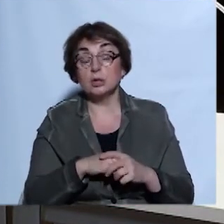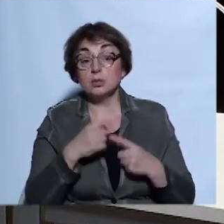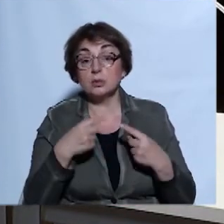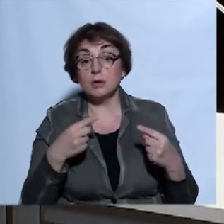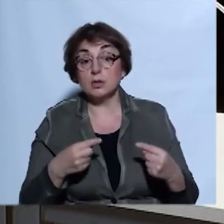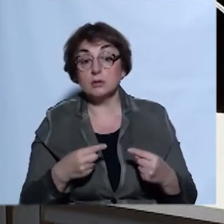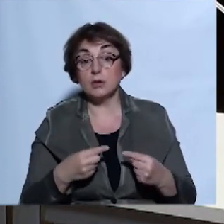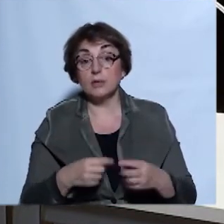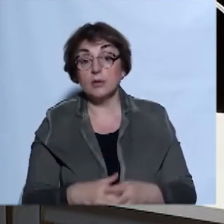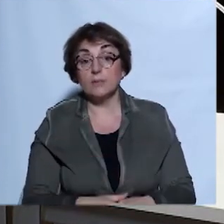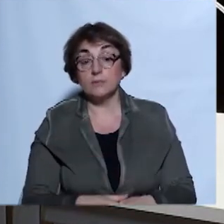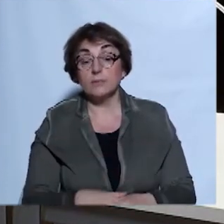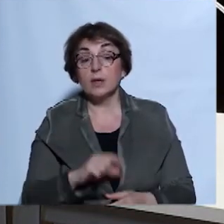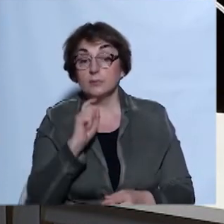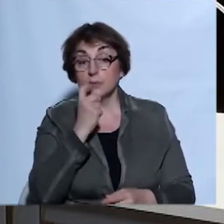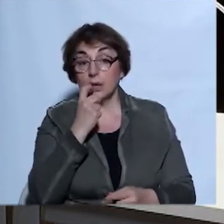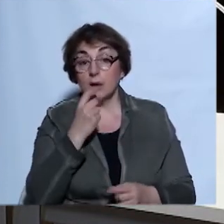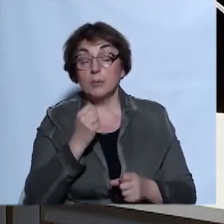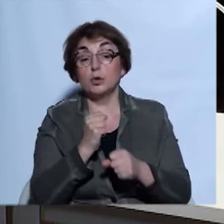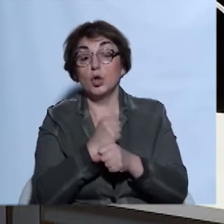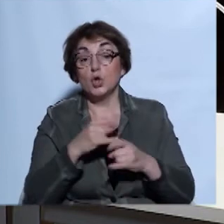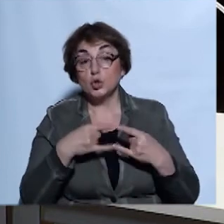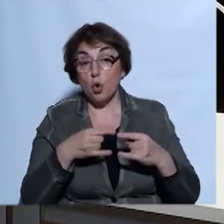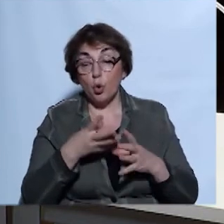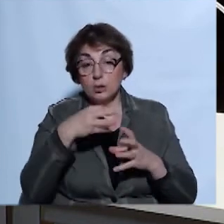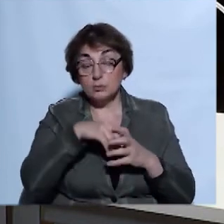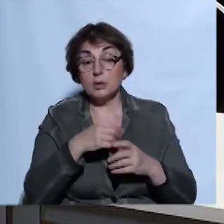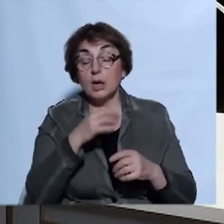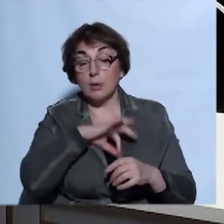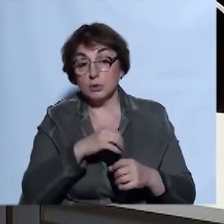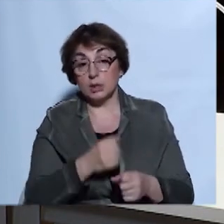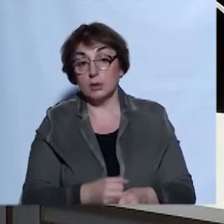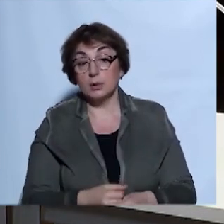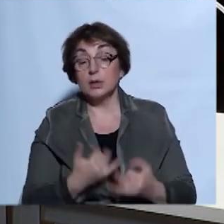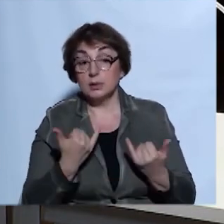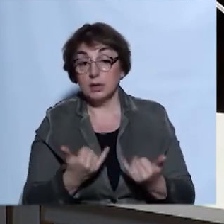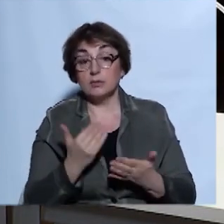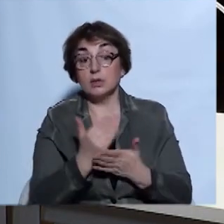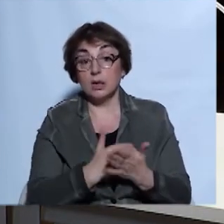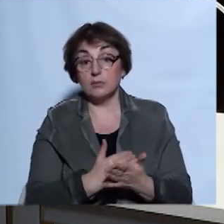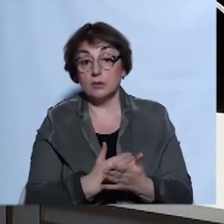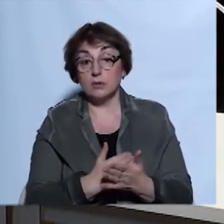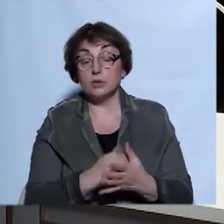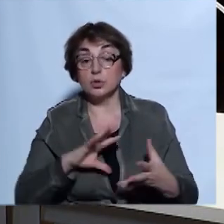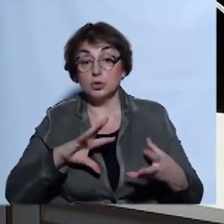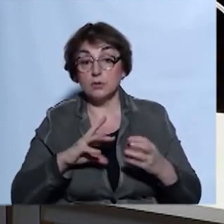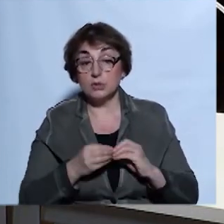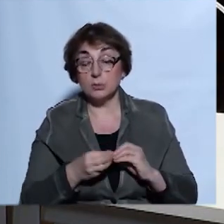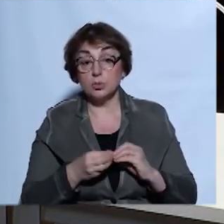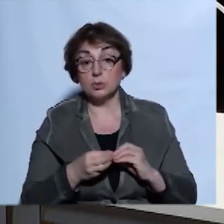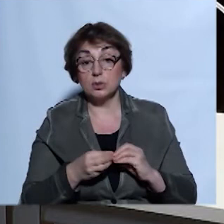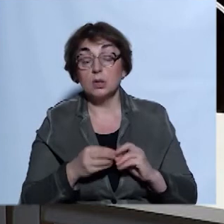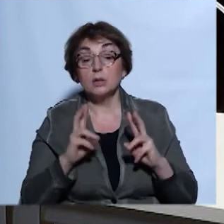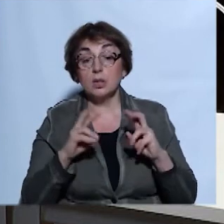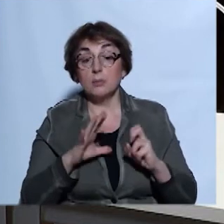კამფეტების, შოკოლადების დასამზადებლად იყენებენ. დღევანდელი გაკვეთილი, რომ შევაჯამოთ, დღევანდელი გაკვეთილის თემა იყო